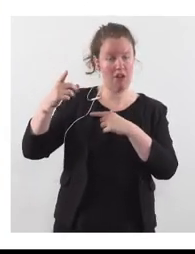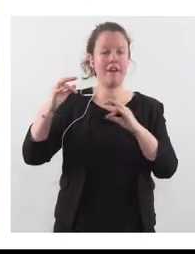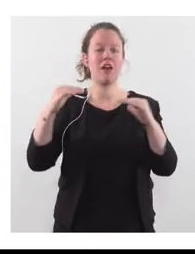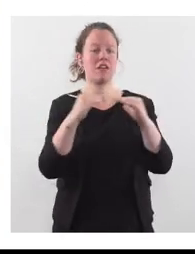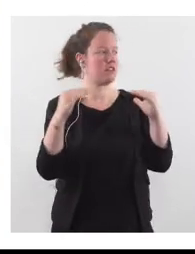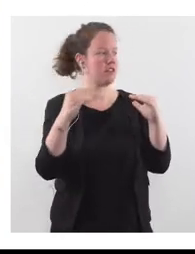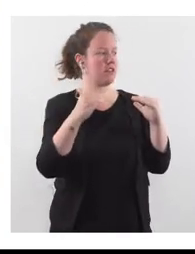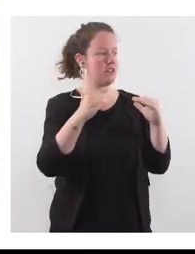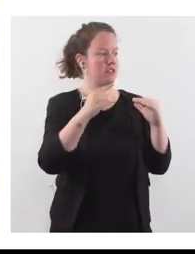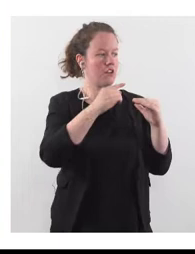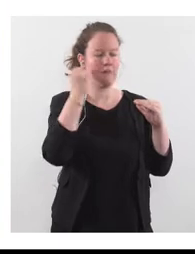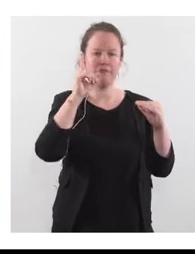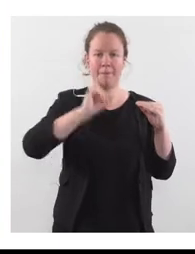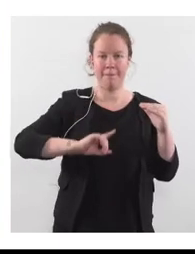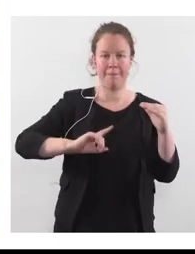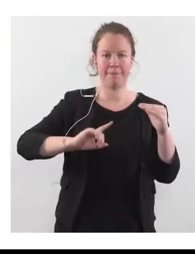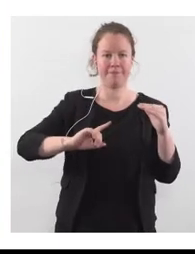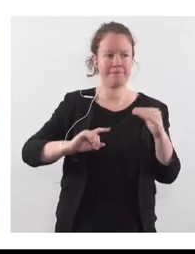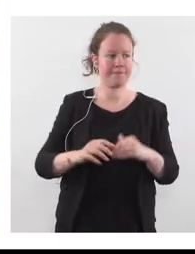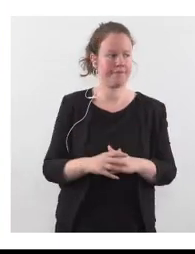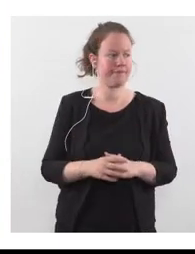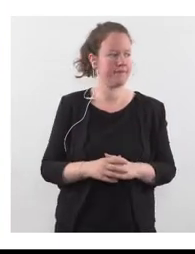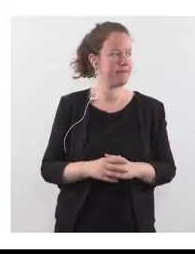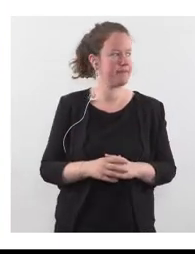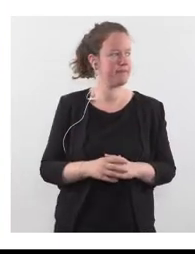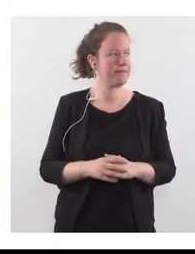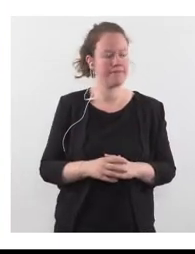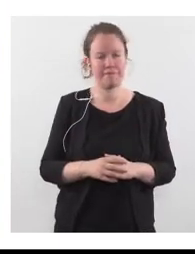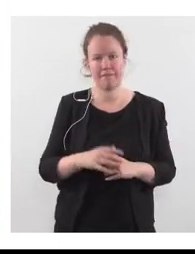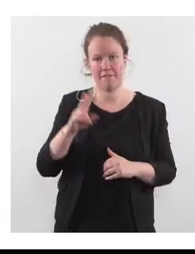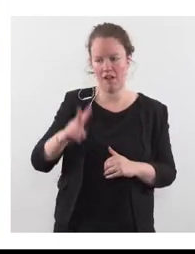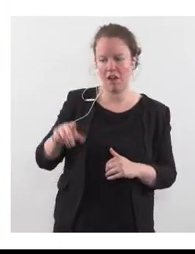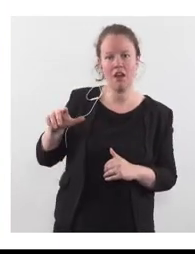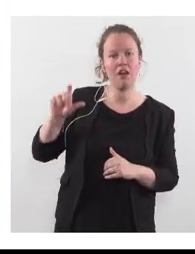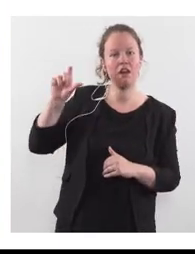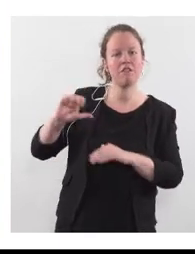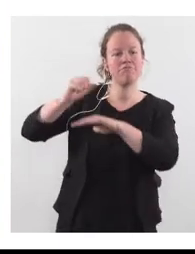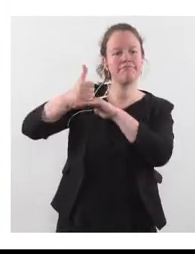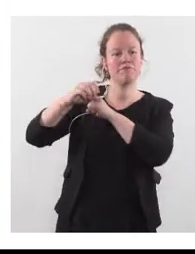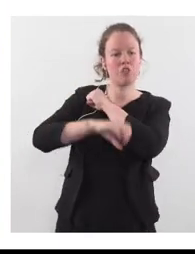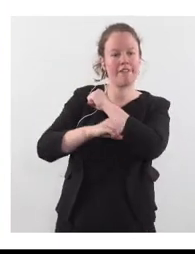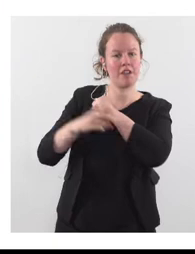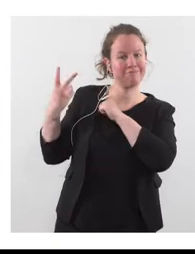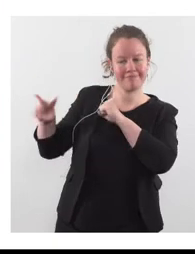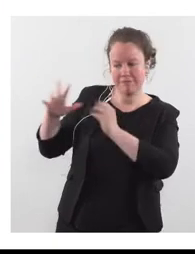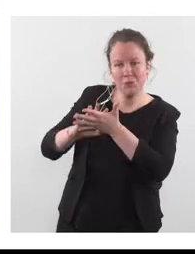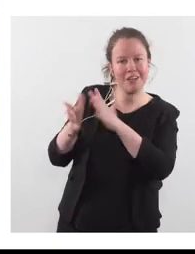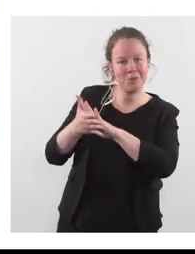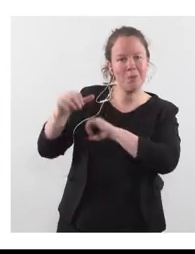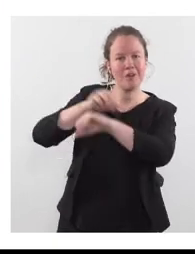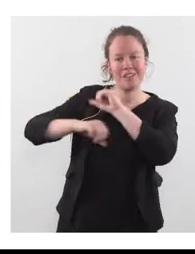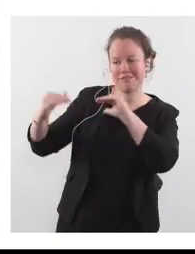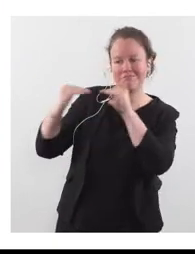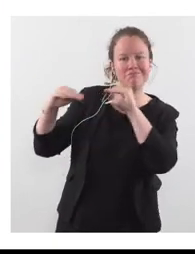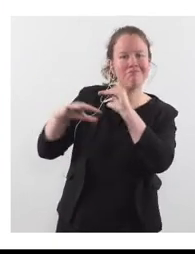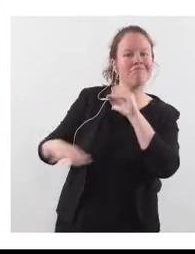les hommes, comme l'a proposé Laurence avec le secrétariat d'Equinet, que je remercie d'ailleurs pour leur efficace